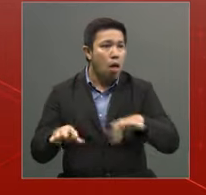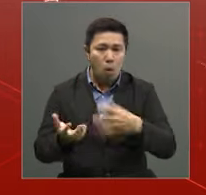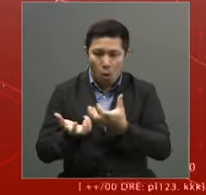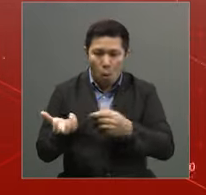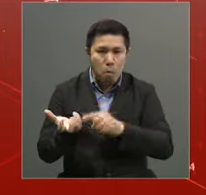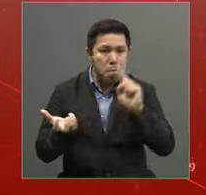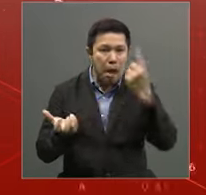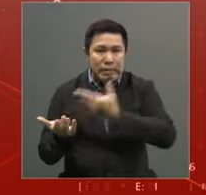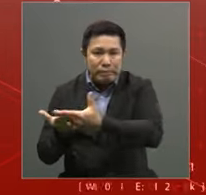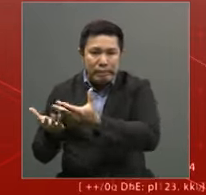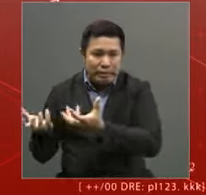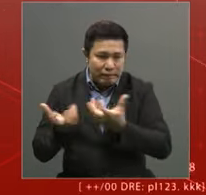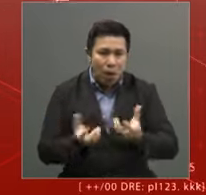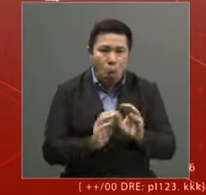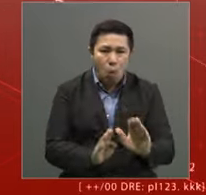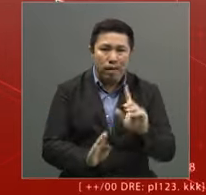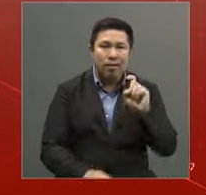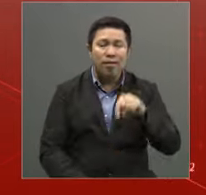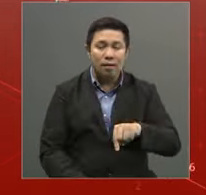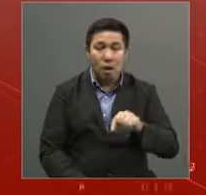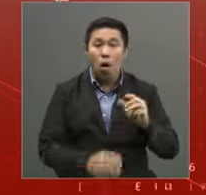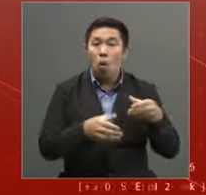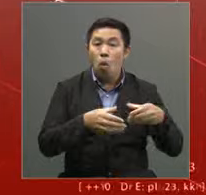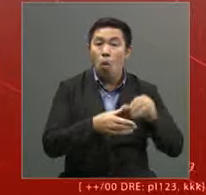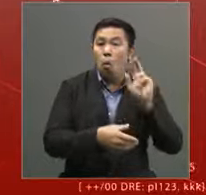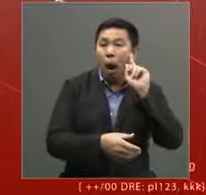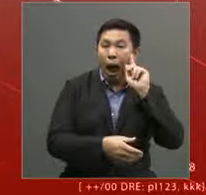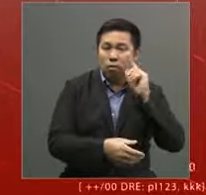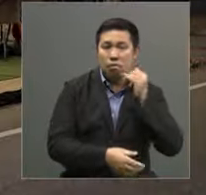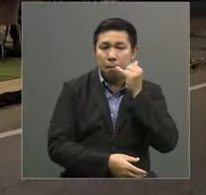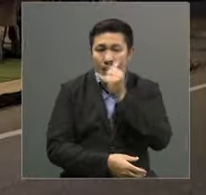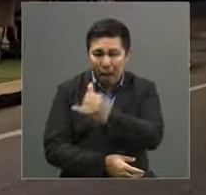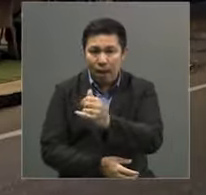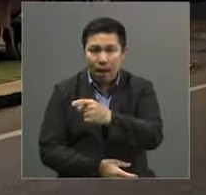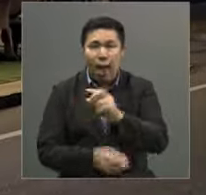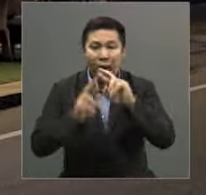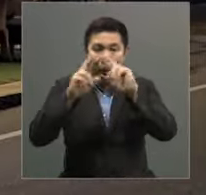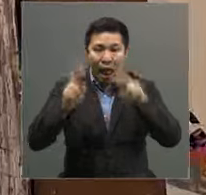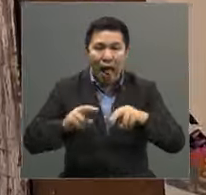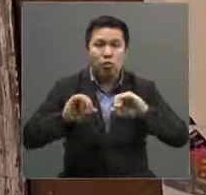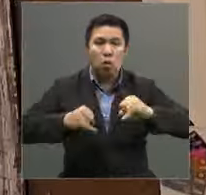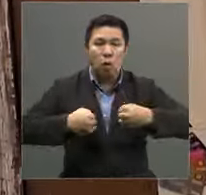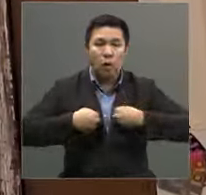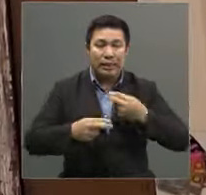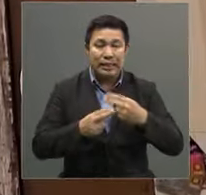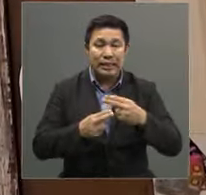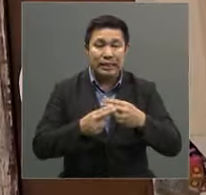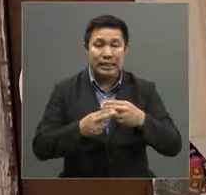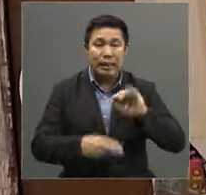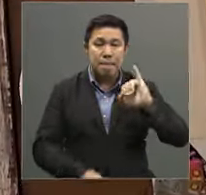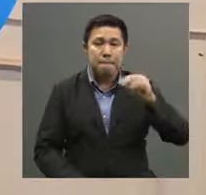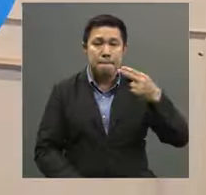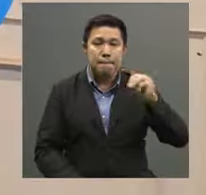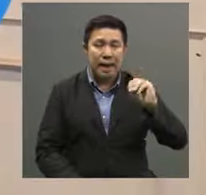ใช่ๆนี่คือความทุกข์จริงๆนะคะทีมข่าวก็ลงพื้นที่ไปค่ะไปพูดคุยกับเจ้าของร้านอาหารลร้านนึงนะคะชื่อว่า